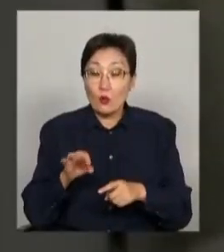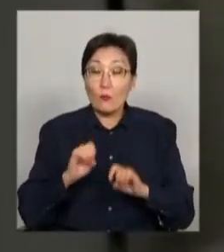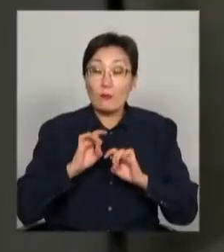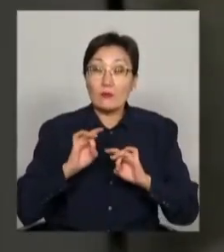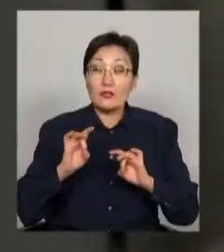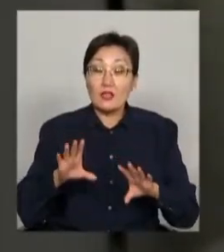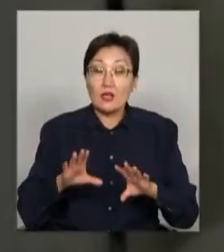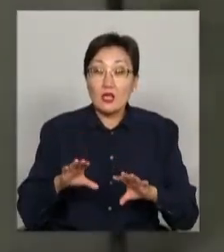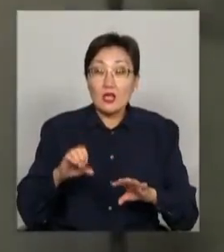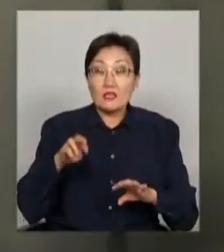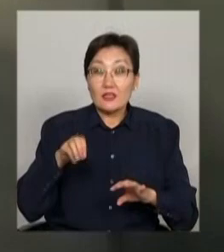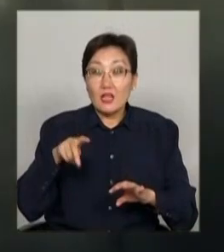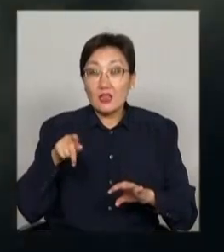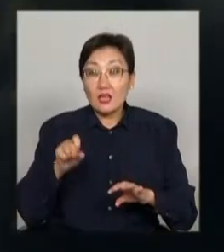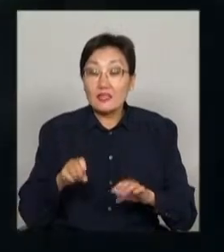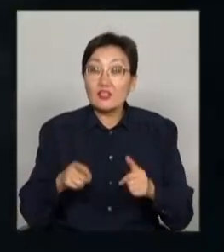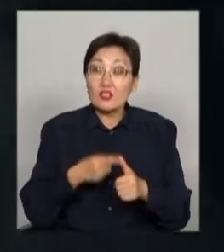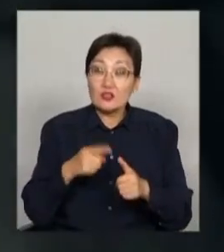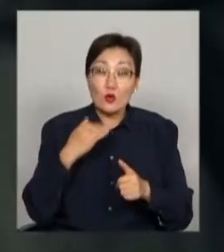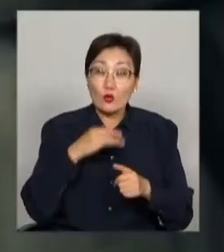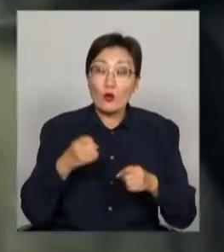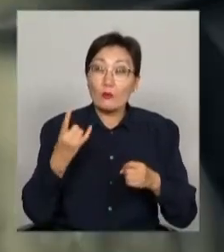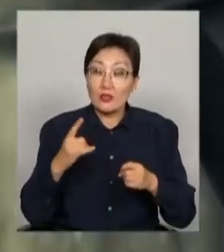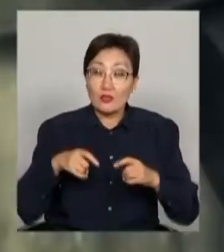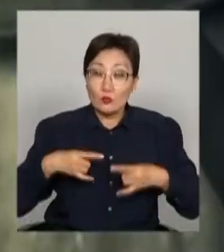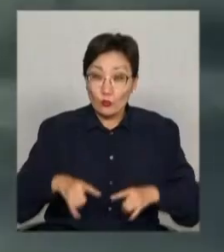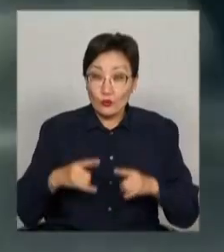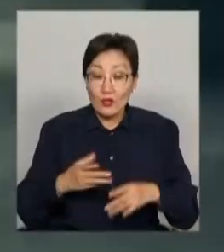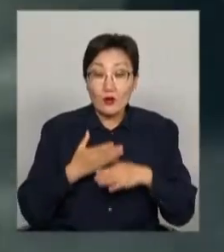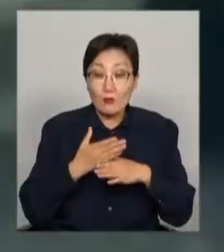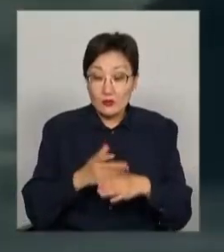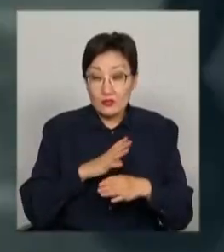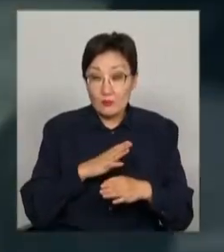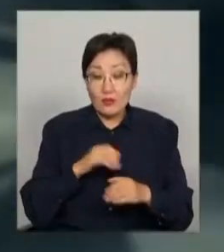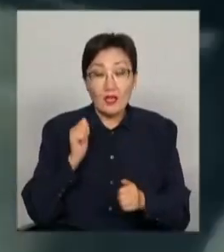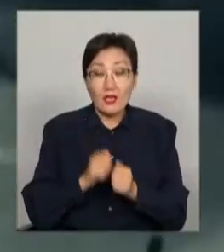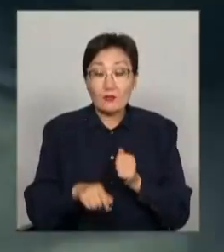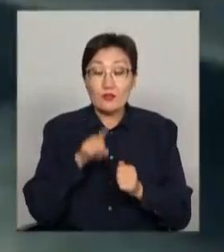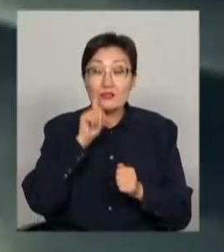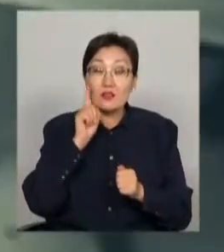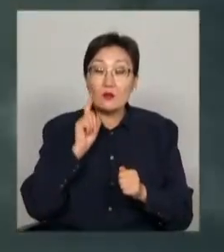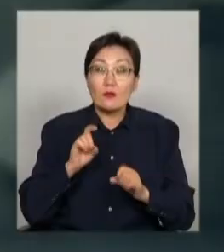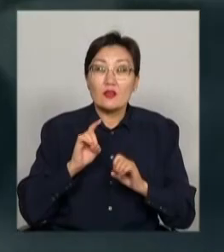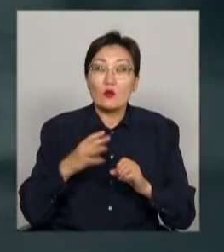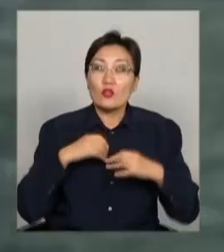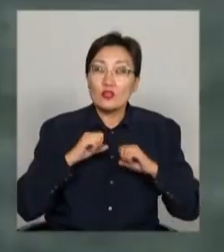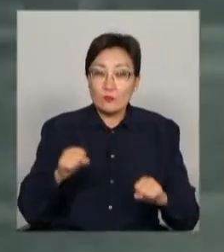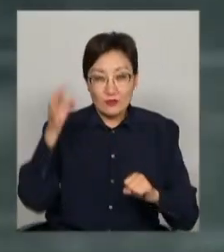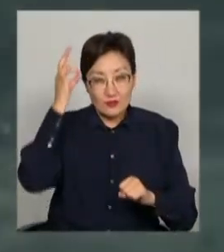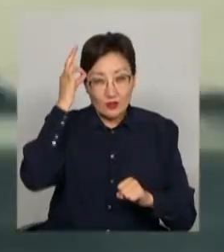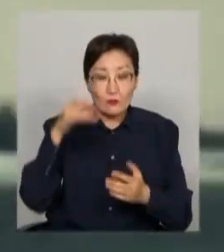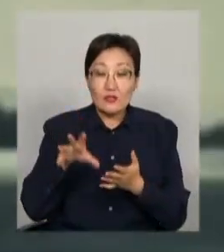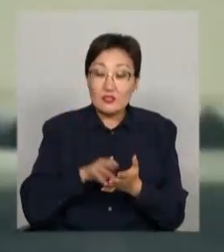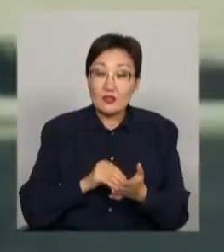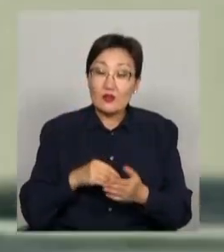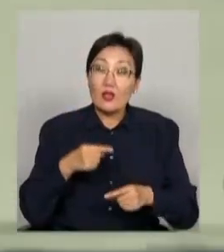атануы елімізде Талғат есімді көп сәбидің дүниеге келуіне түрткі болды. Ұшқыш болам деген әрбір жас оның ерлігін еске алады, еліктейді,